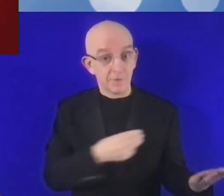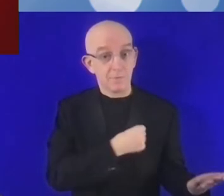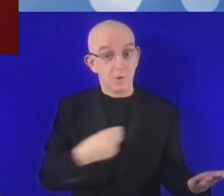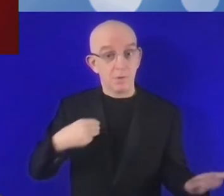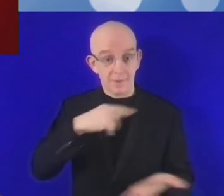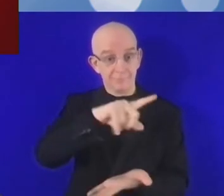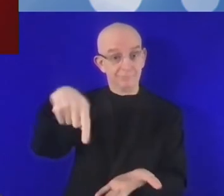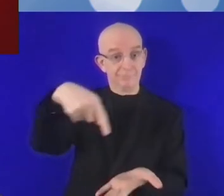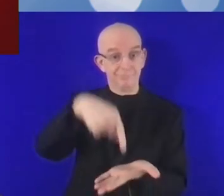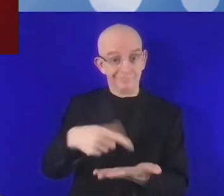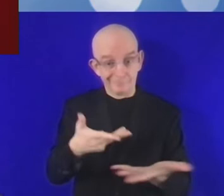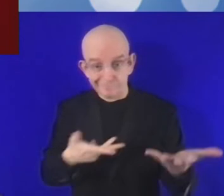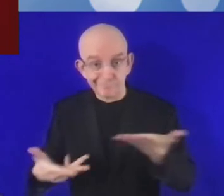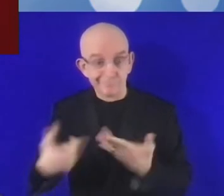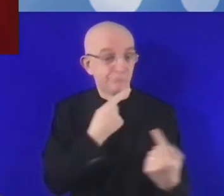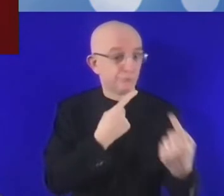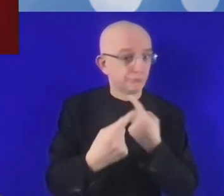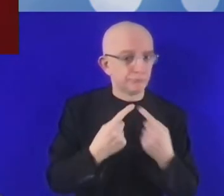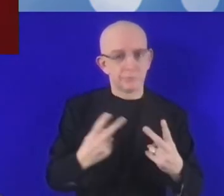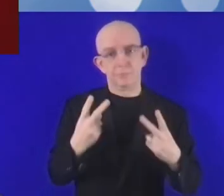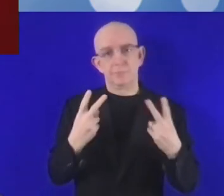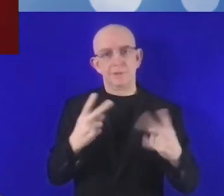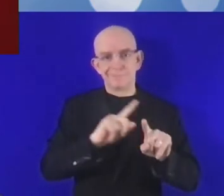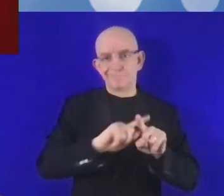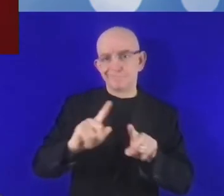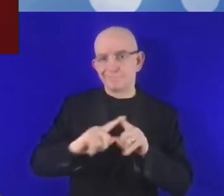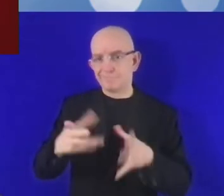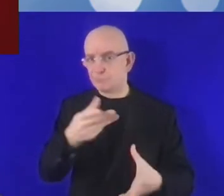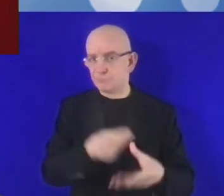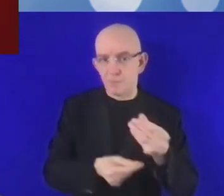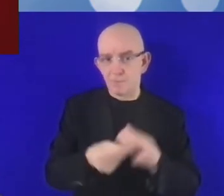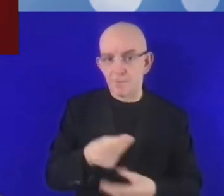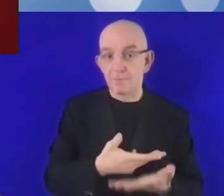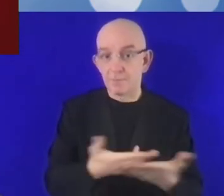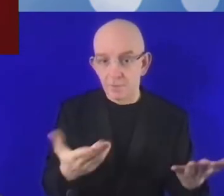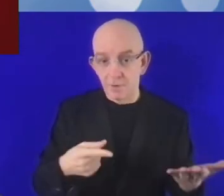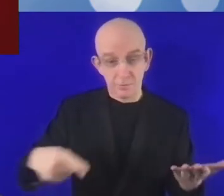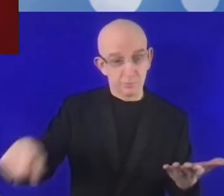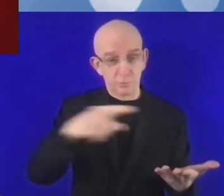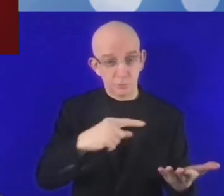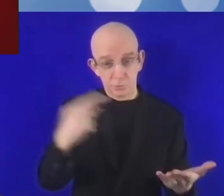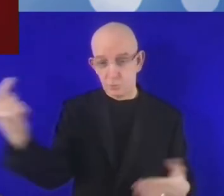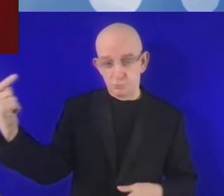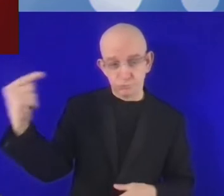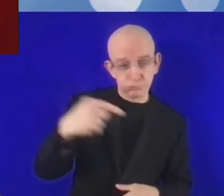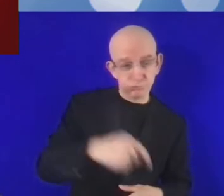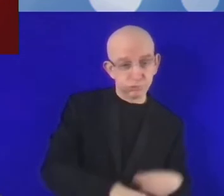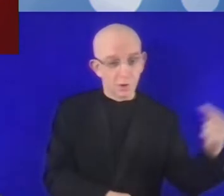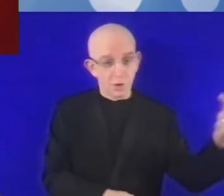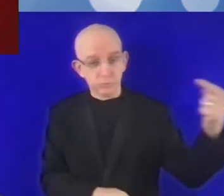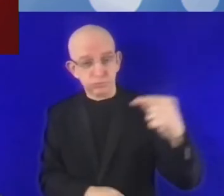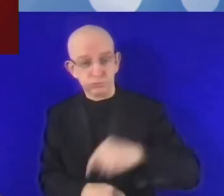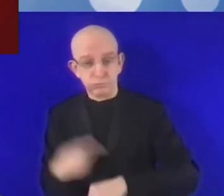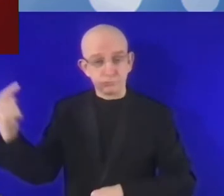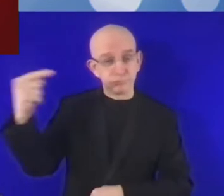Je suis très heureux de voir aujourd'hui que la Pologne est au cœur du débat. de ce débat consacré à des questions